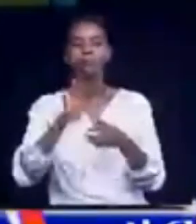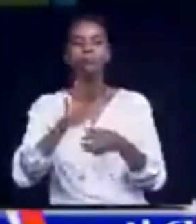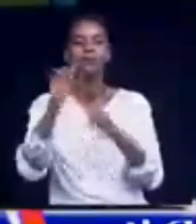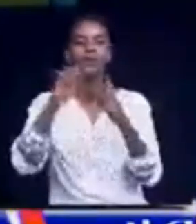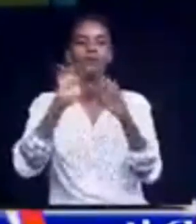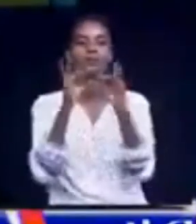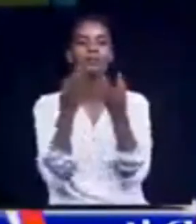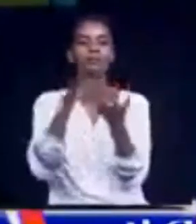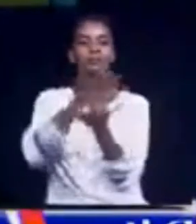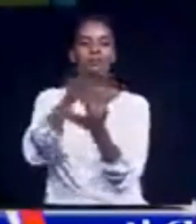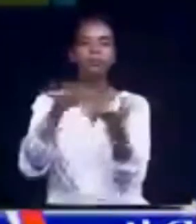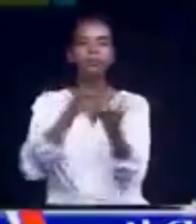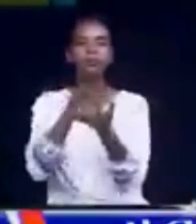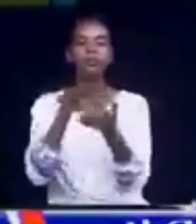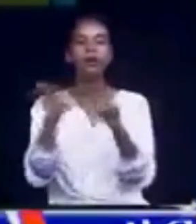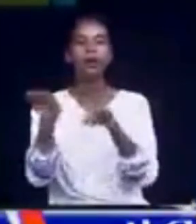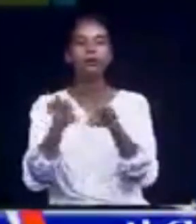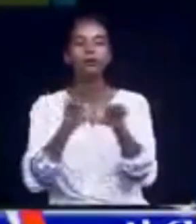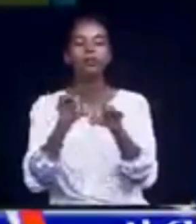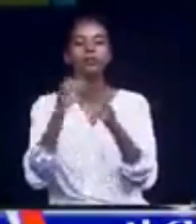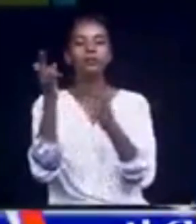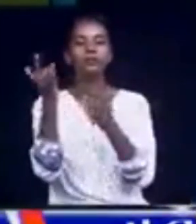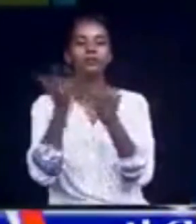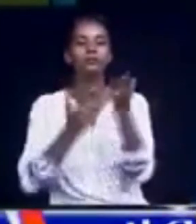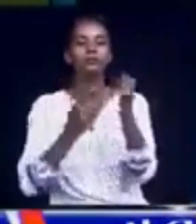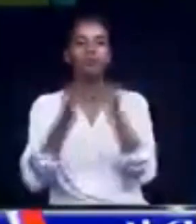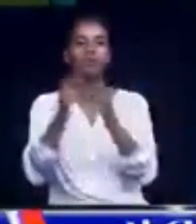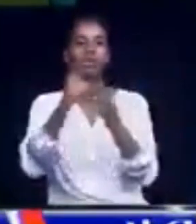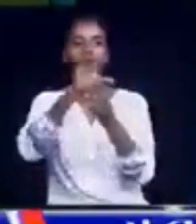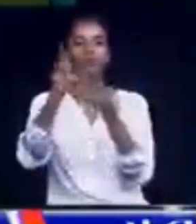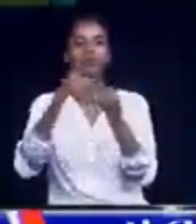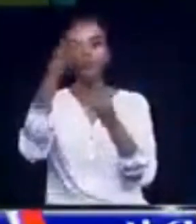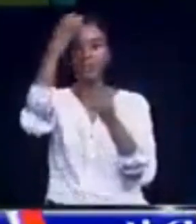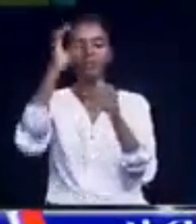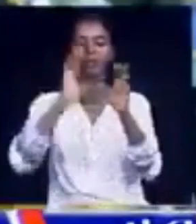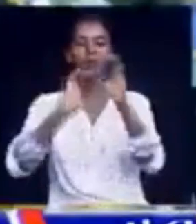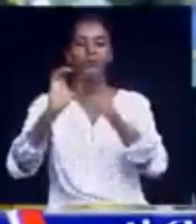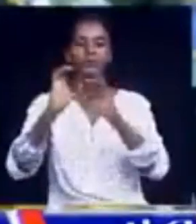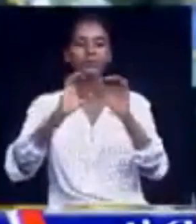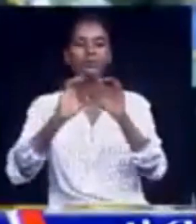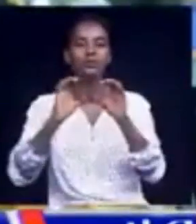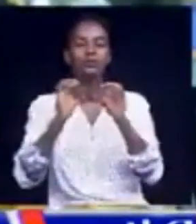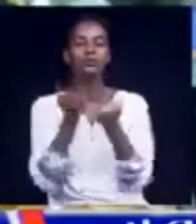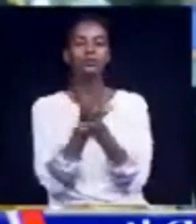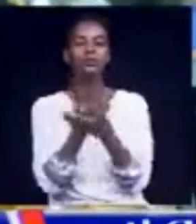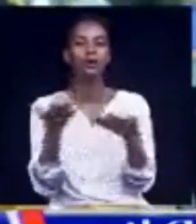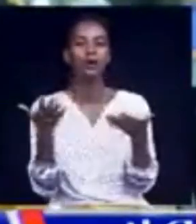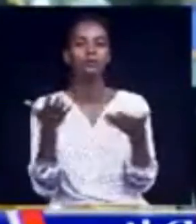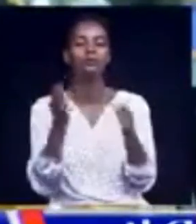ቤተሰቦቻቸው እንዲቀላቀሉ ተደርጓል። ዘገባውን ያደረሰን የክልሉ የመንግስት ኮሙኒኬሽን ጉዳዮች ቢሮ ነው።